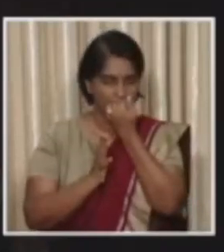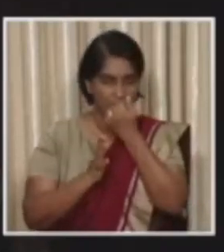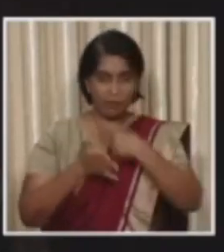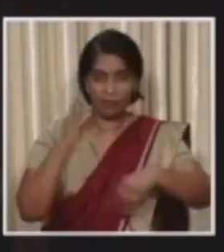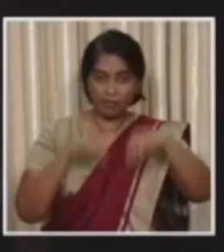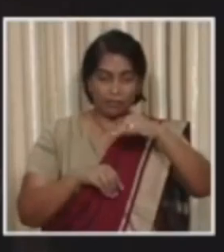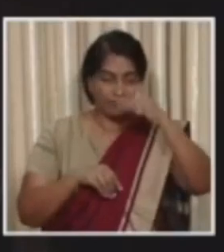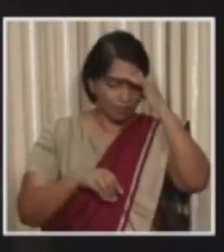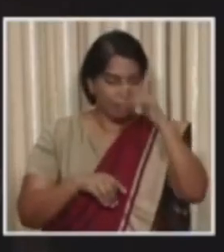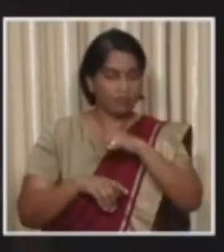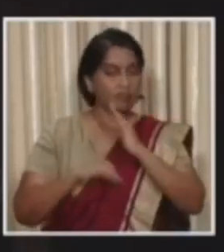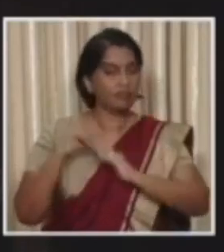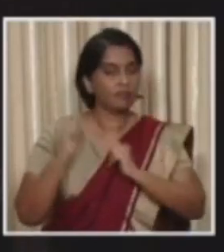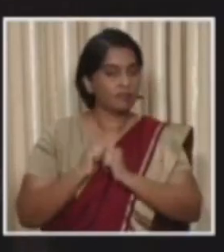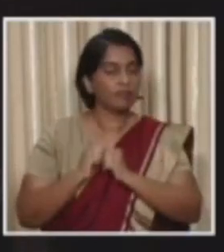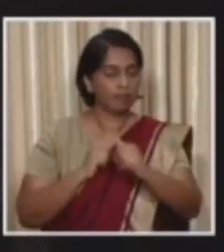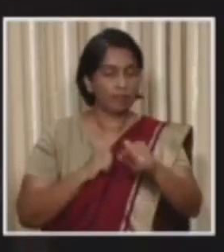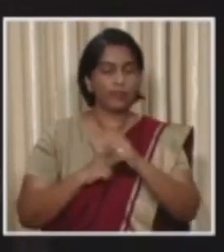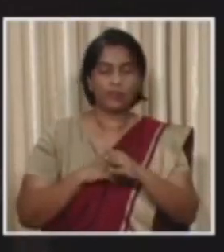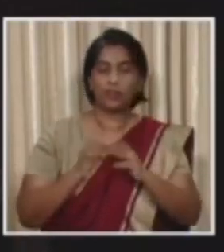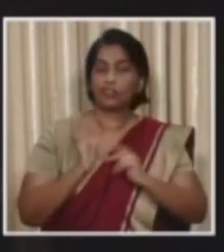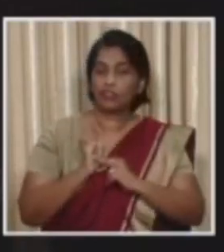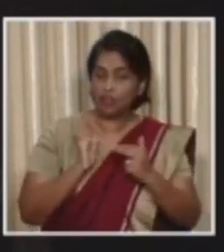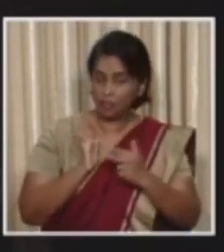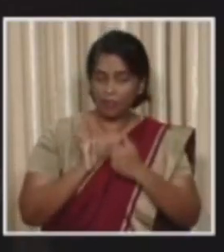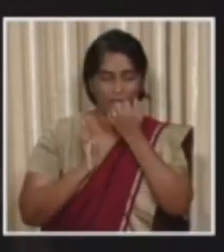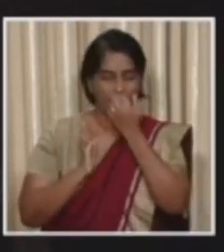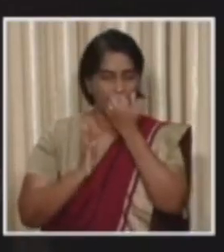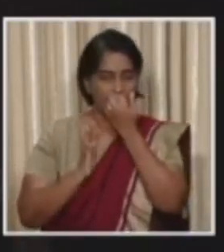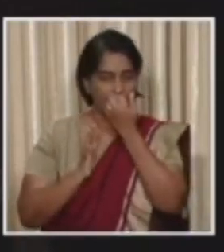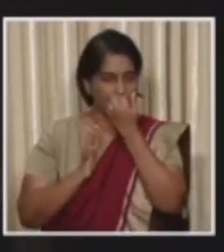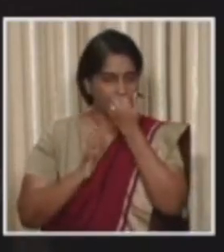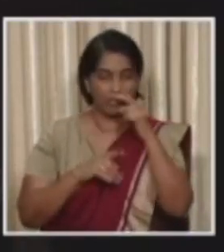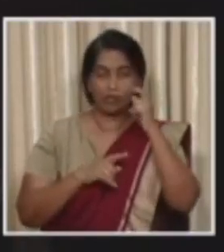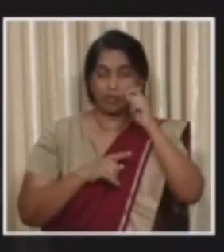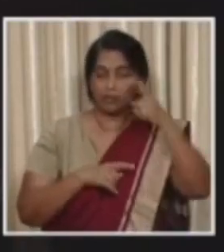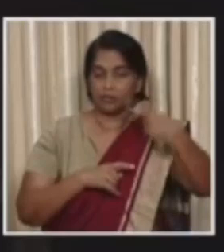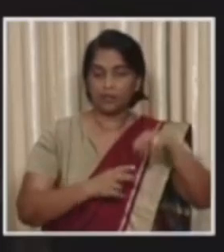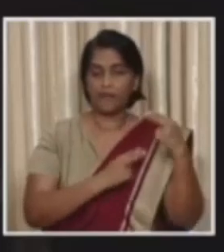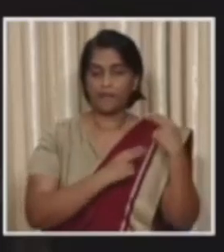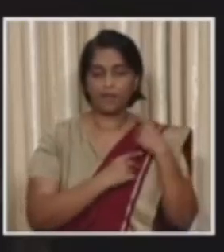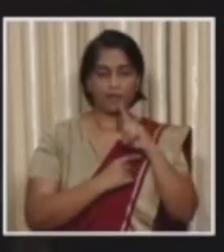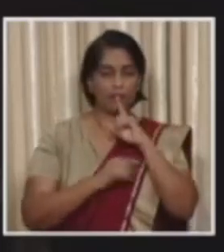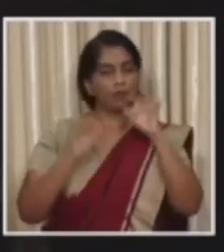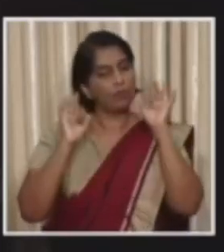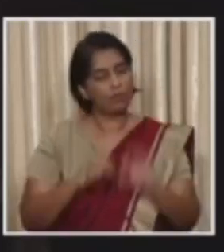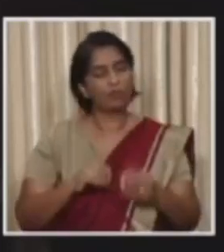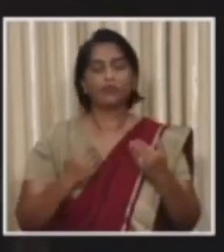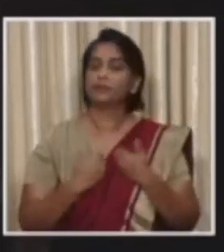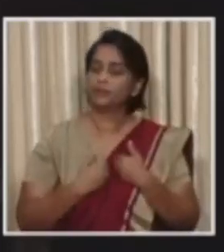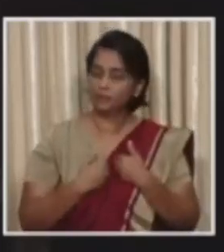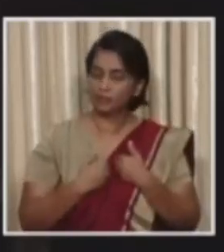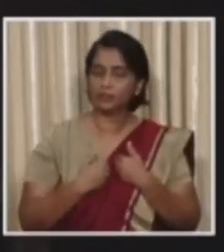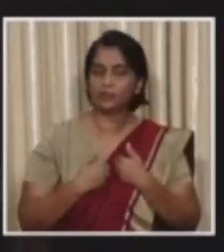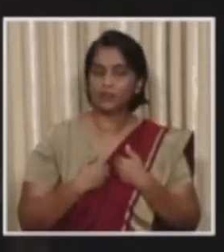නායකත්වයටත් ඔවුන්ගේ ක්‍රියාදාමයටත් ඔවුන්ගේ ව්‍යාපෘති වලටත් ජනයාට වග කිය නොකියන ආකාරයෙන් අපි